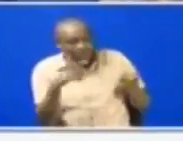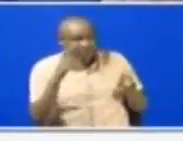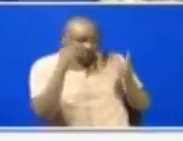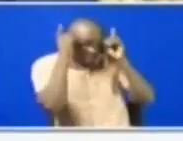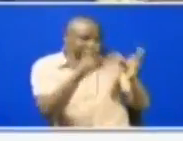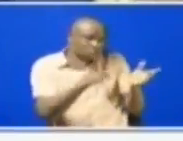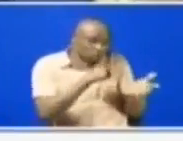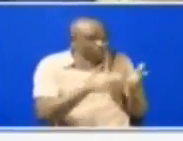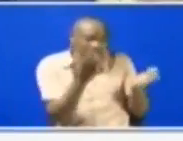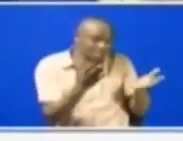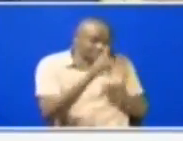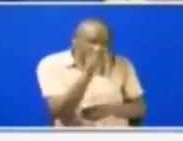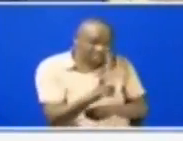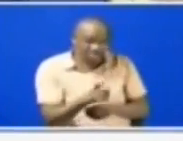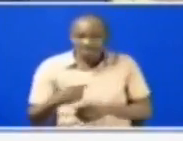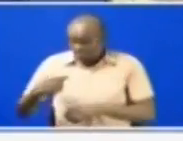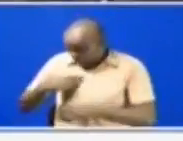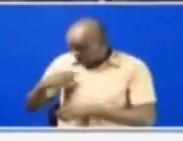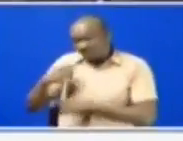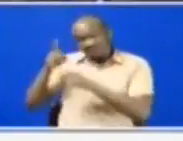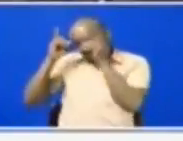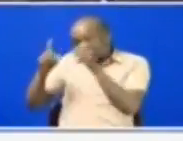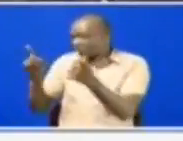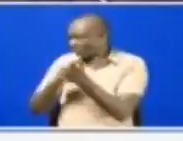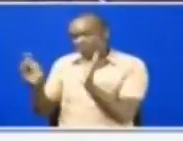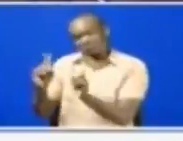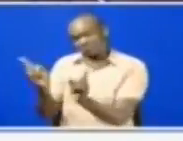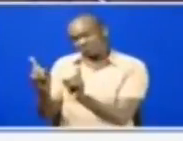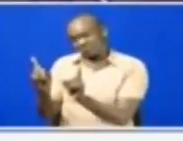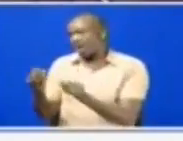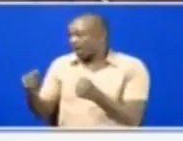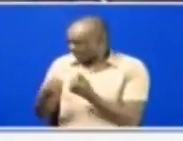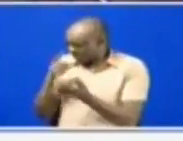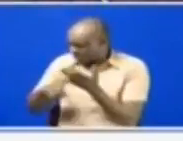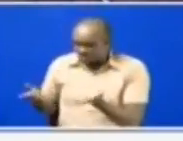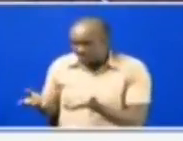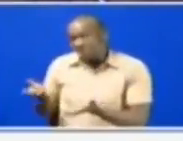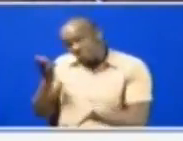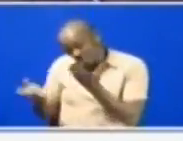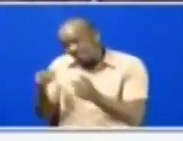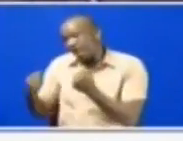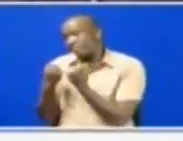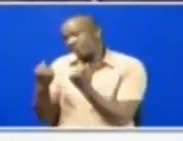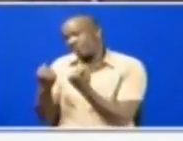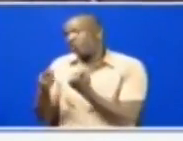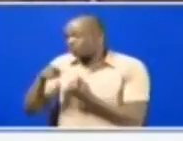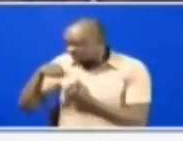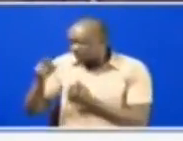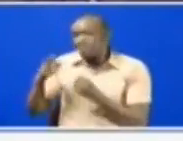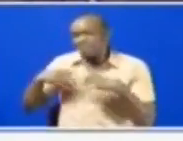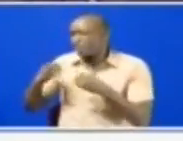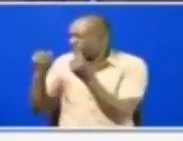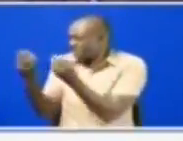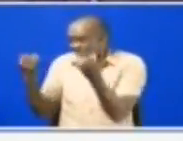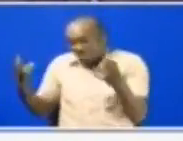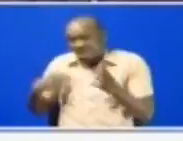uamuzi ambao haukufaa? Sisemi uamuzi haukufaa, uamuzi wenyewe ulikuwa tu vizuri tu, lakini sasa unakuja unapata kuna wakati unakuja unapata kila mtu ana